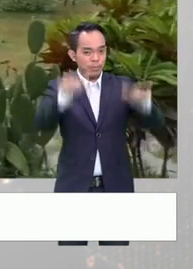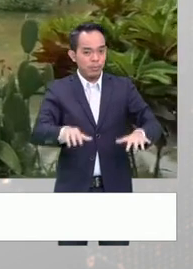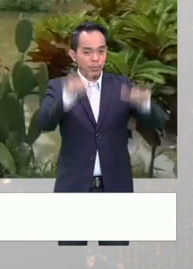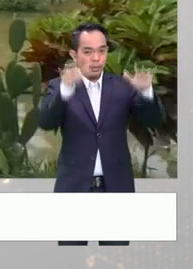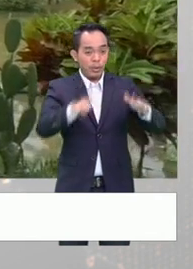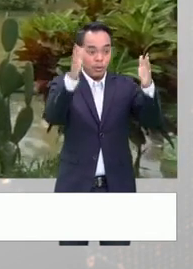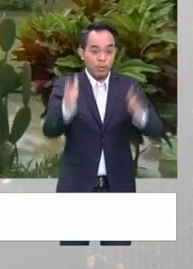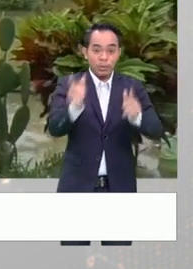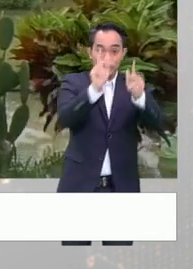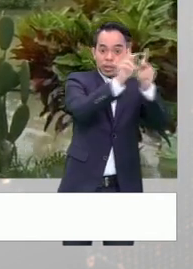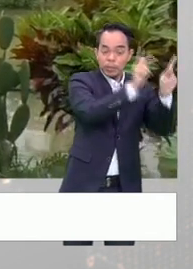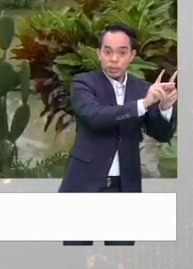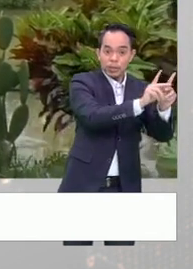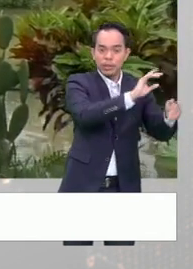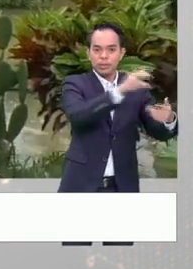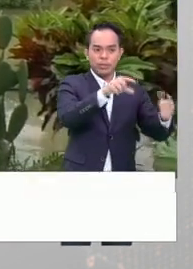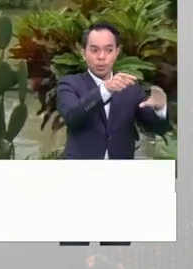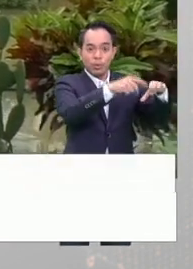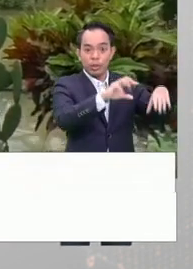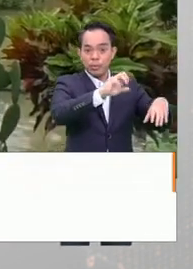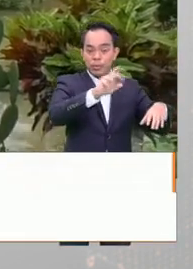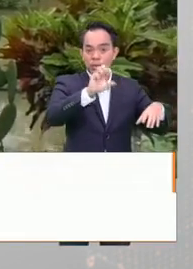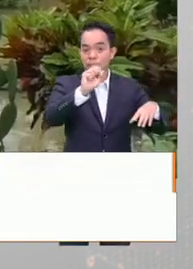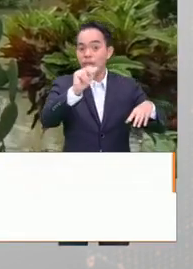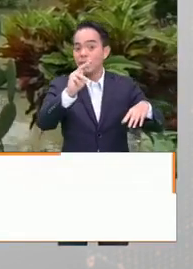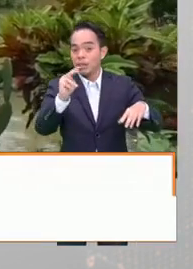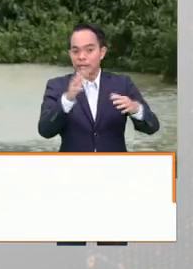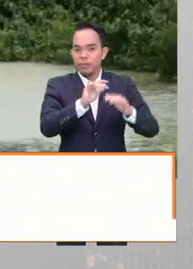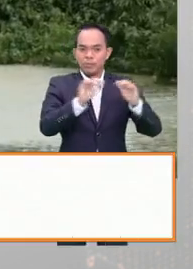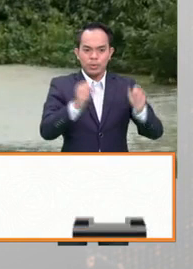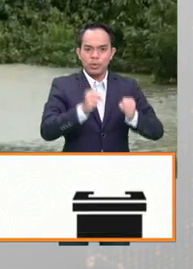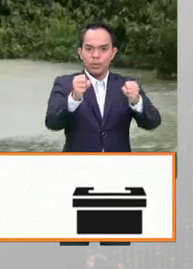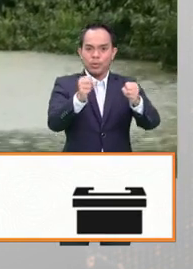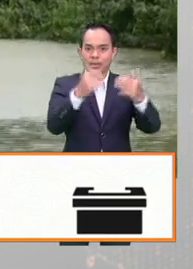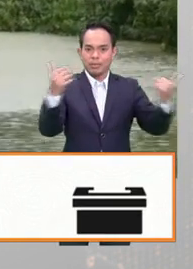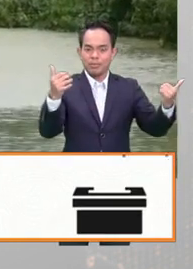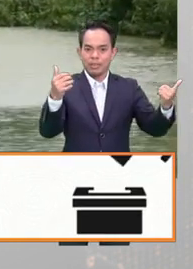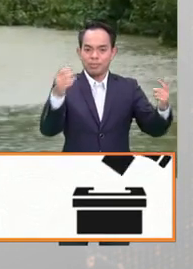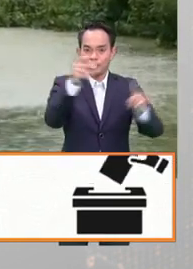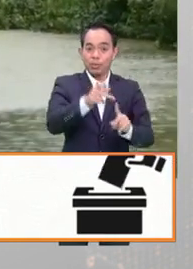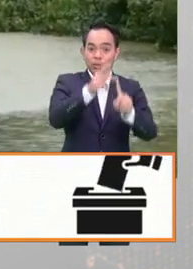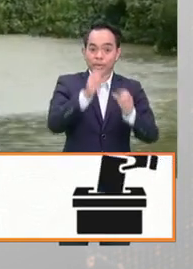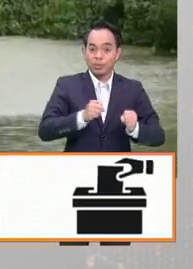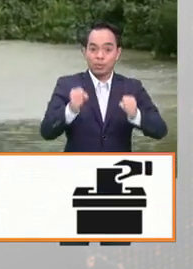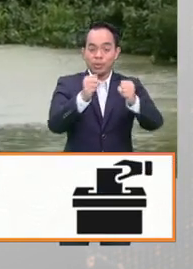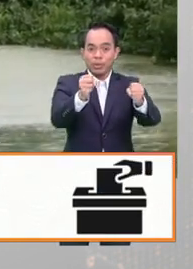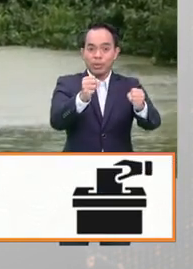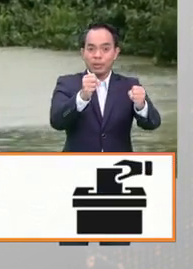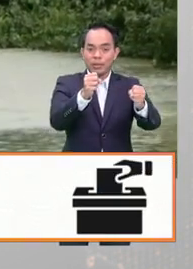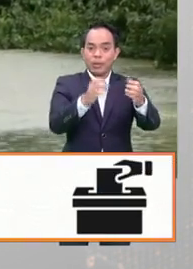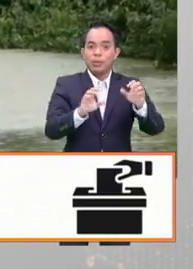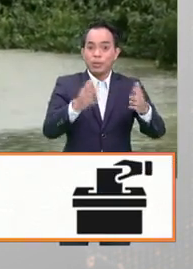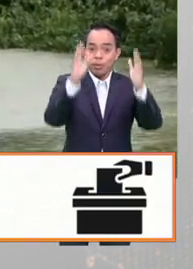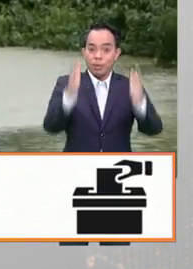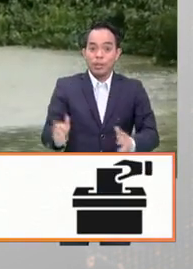seperti gua Musa dan juga jeli Iya ini memungkinkan paras air sungai utama ke lantai secara drastis dan sudah pasti penduduk